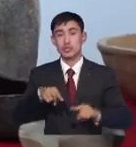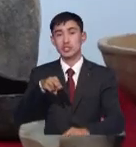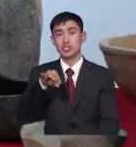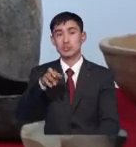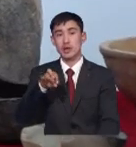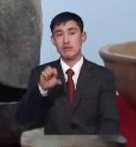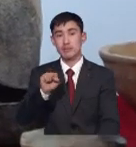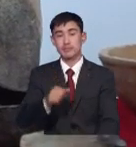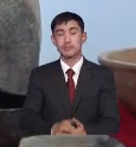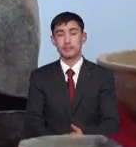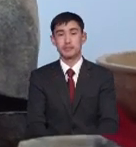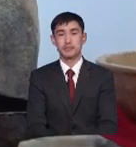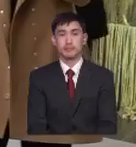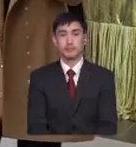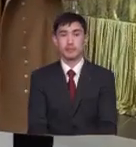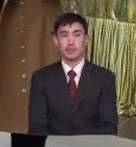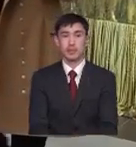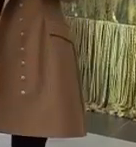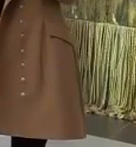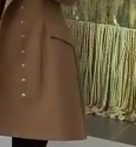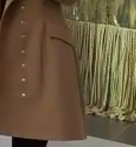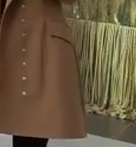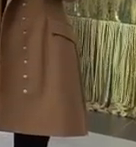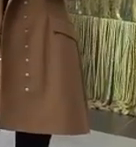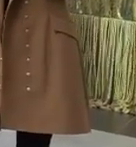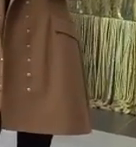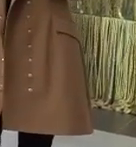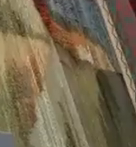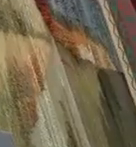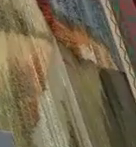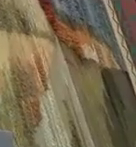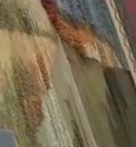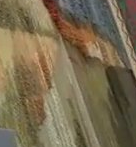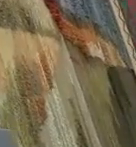Мухамеджана Танышбаева. Кундуз Нурмухамбетова, Ерке Буланжахыбай, Абзал Нусып, телерадио компания «Жетсу».